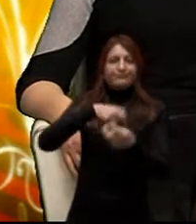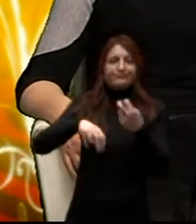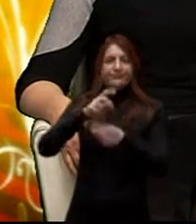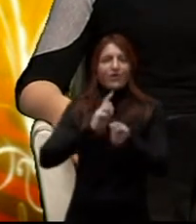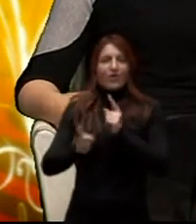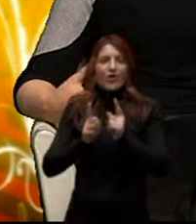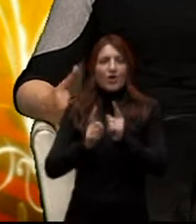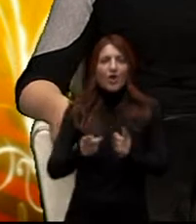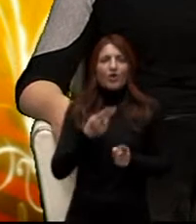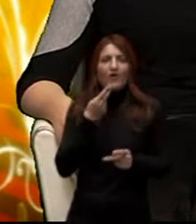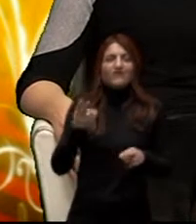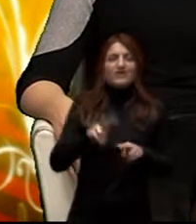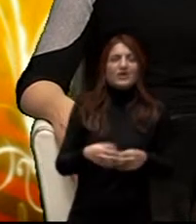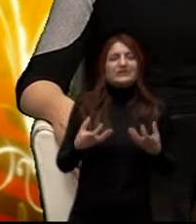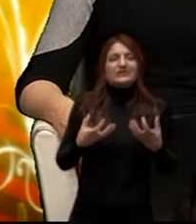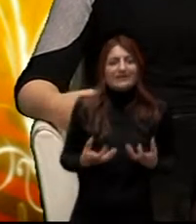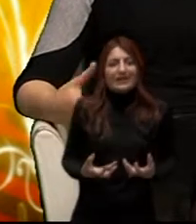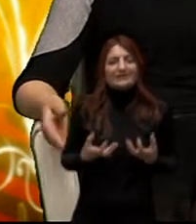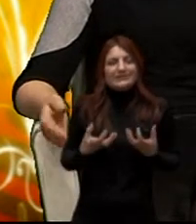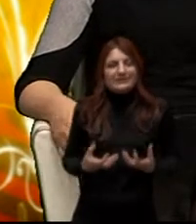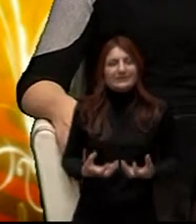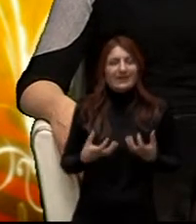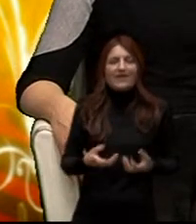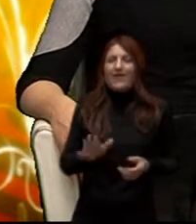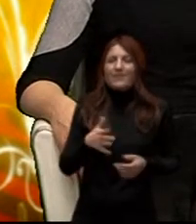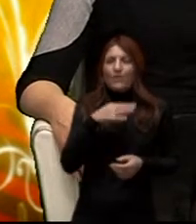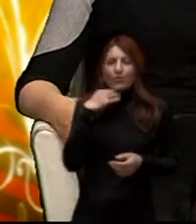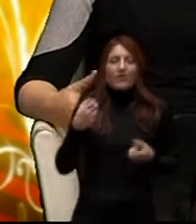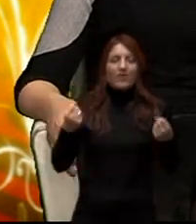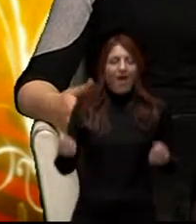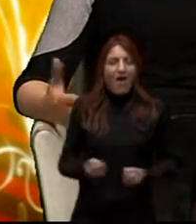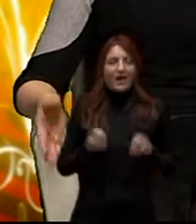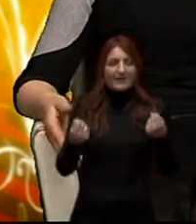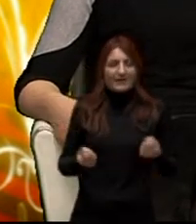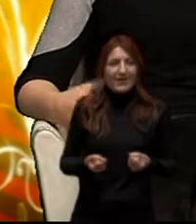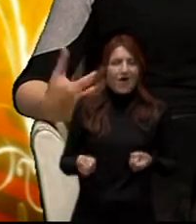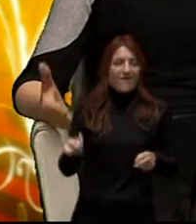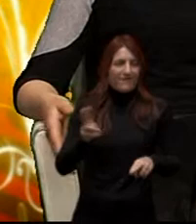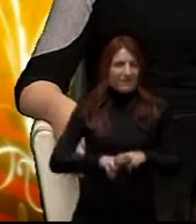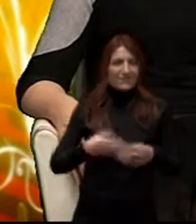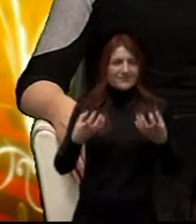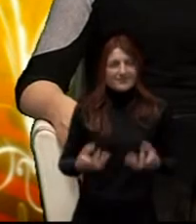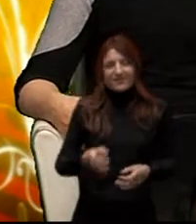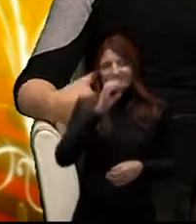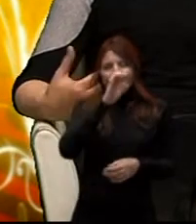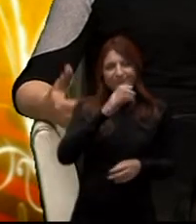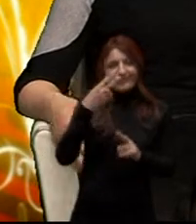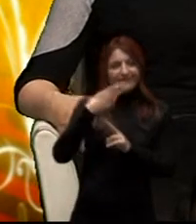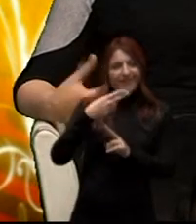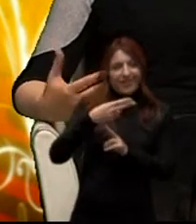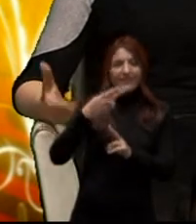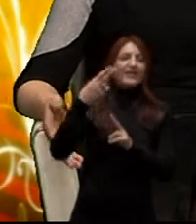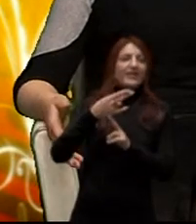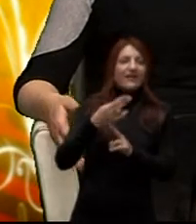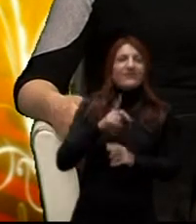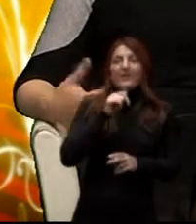osobe koje su više sjedećeg zanimanja ili su neaktivne, sklonije onako više sjediti pred televizorom, još ako stoji imaju